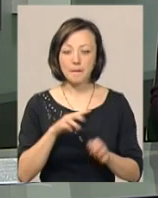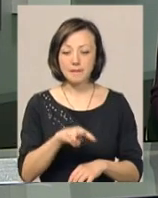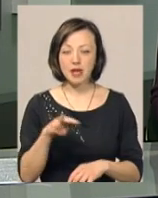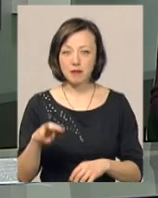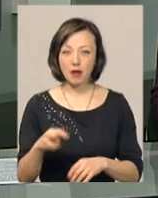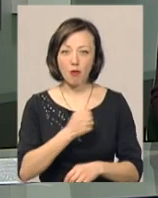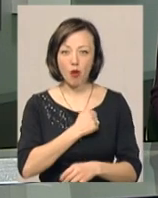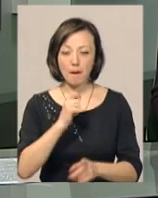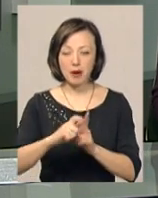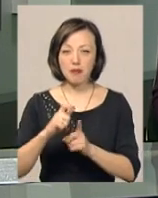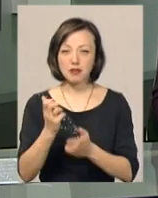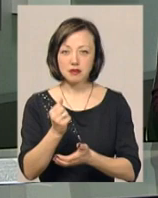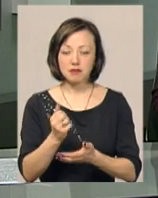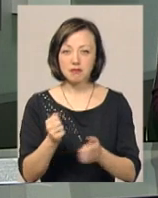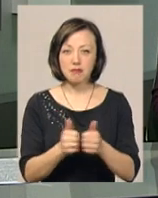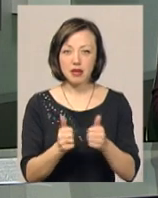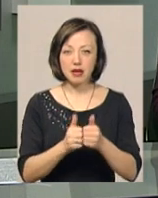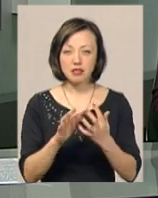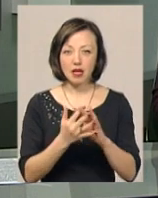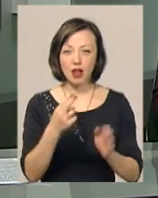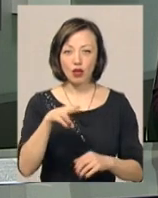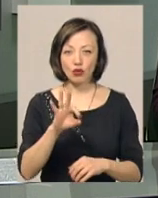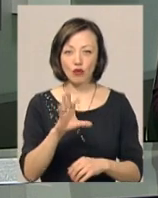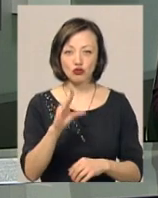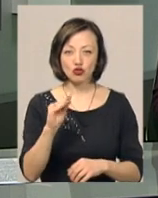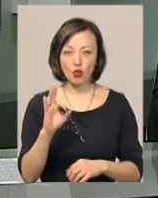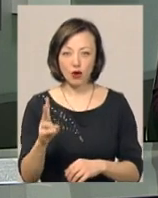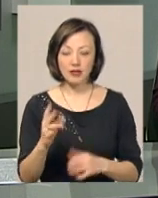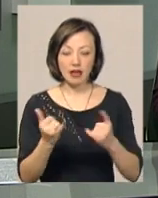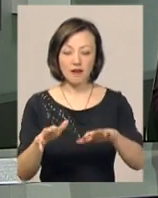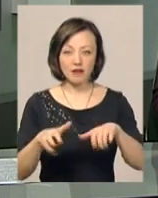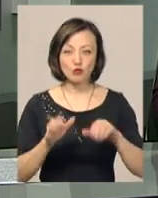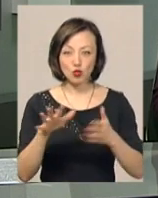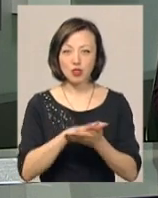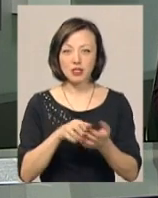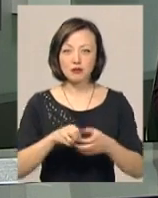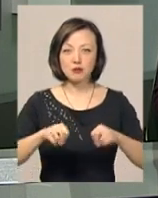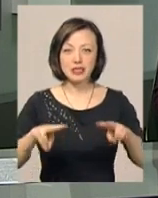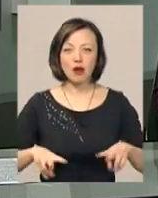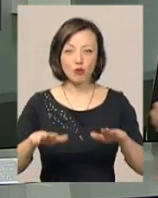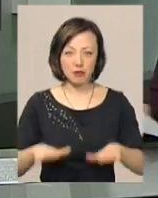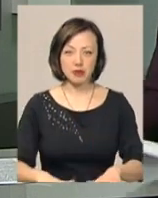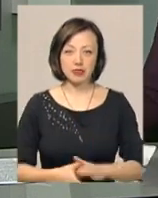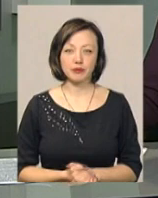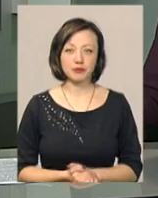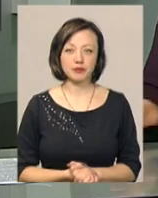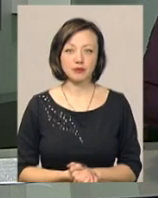76-міліметрові боєприпаси знаходилися поблизу села Довжок. Наразі вони вилучені та згодом будуть знищені у спеціальному місці.